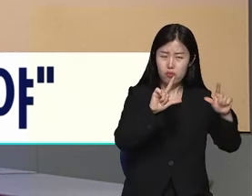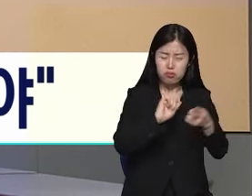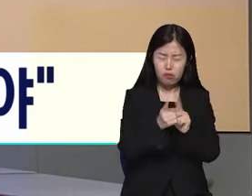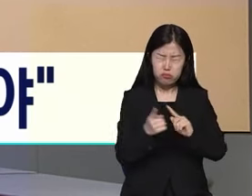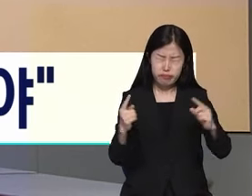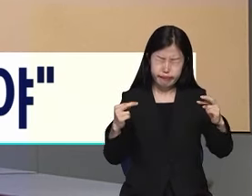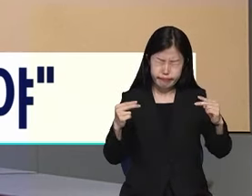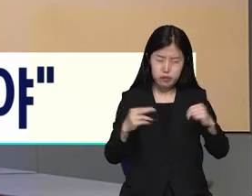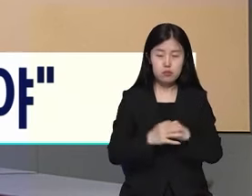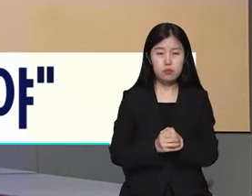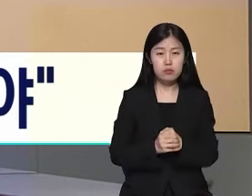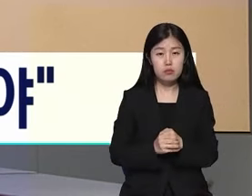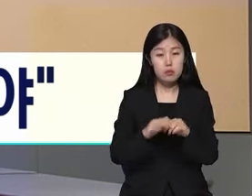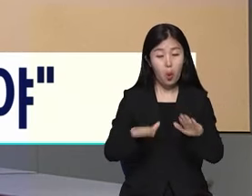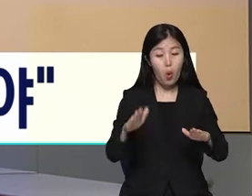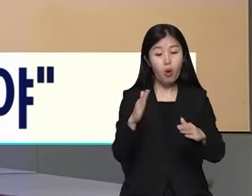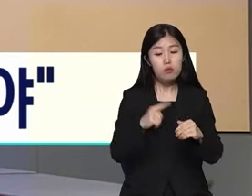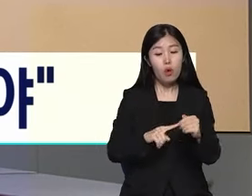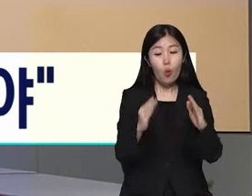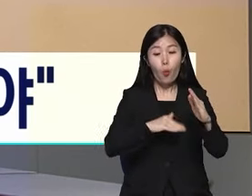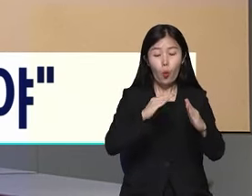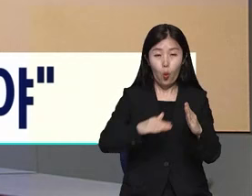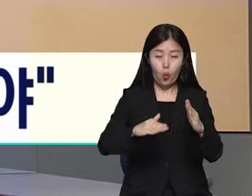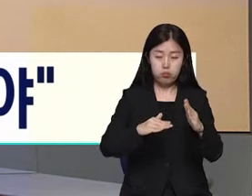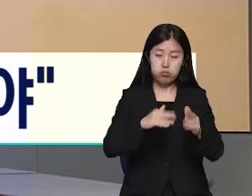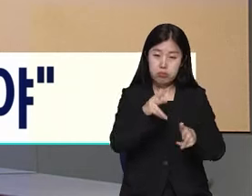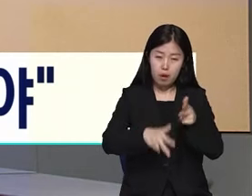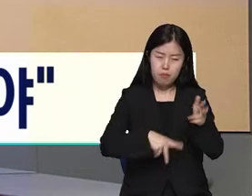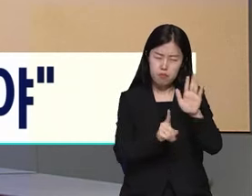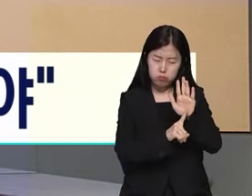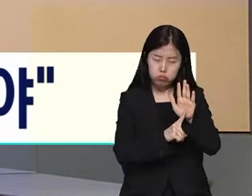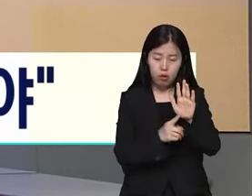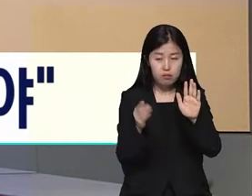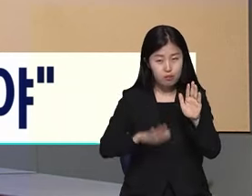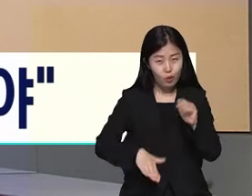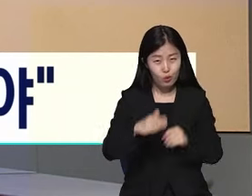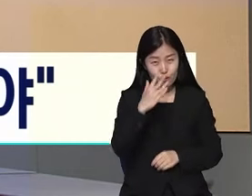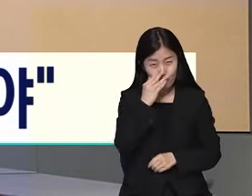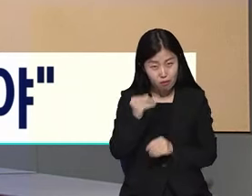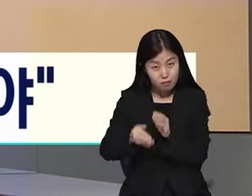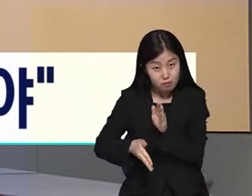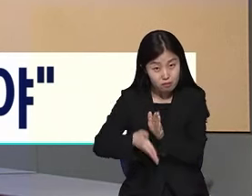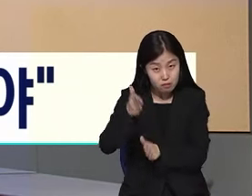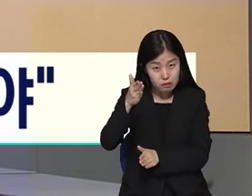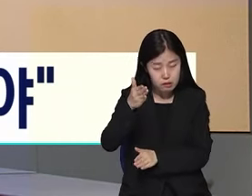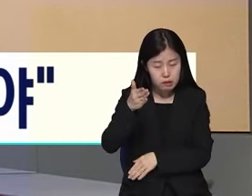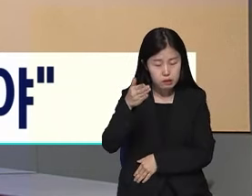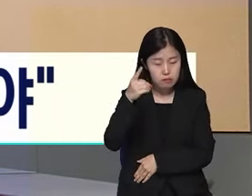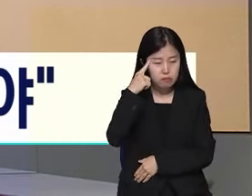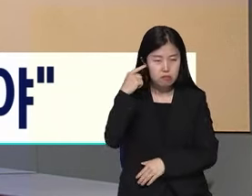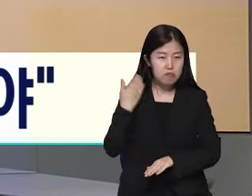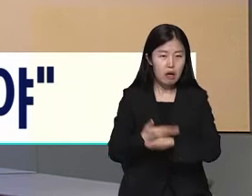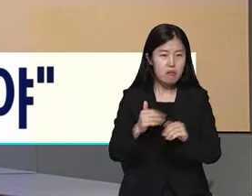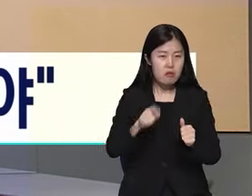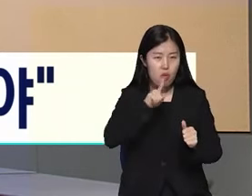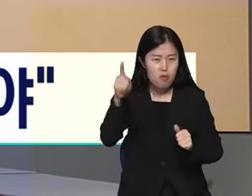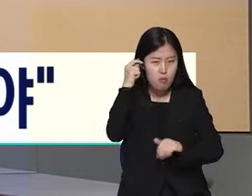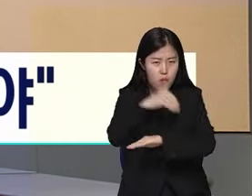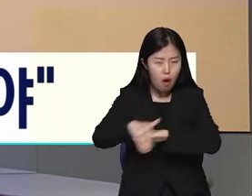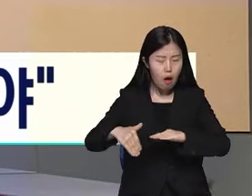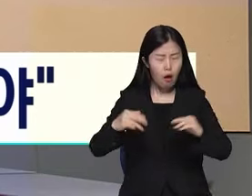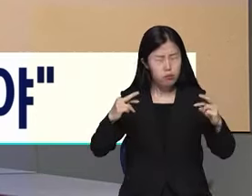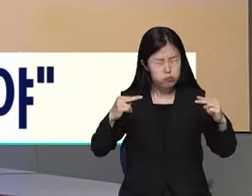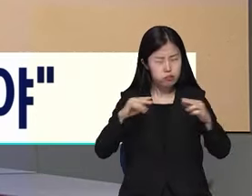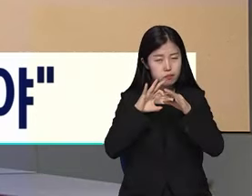절차에 공식 착수한 가운데 순천시가 법적 대응까지 예고하면서 문제는 해결될 기미를 보이지 않고 있습니다. 박승현